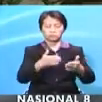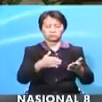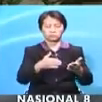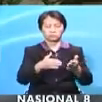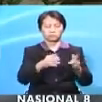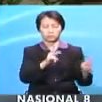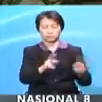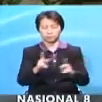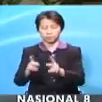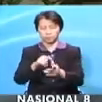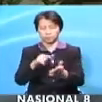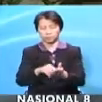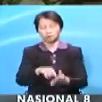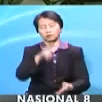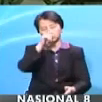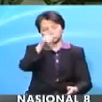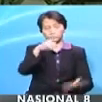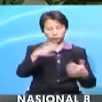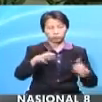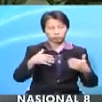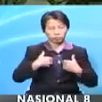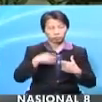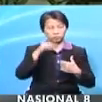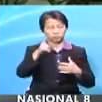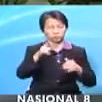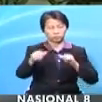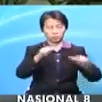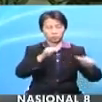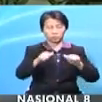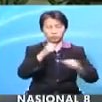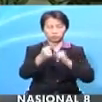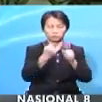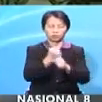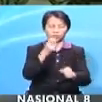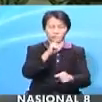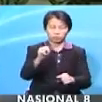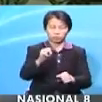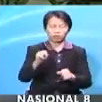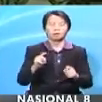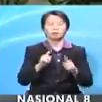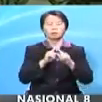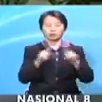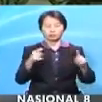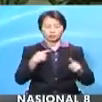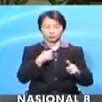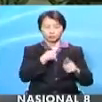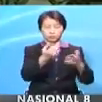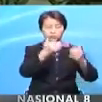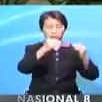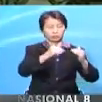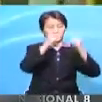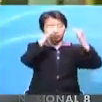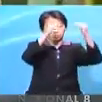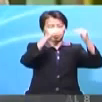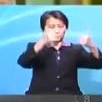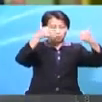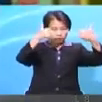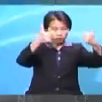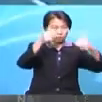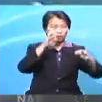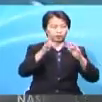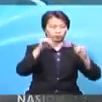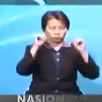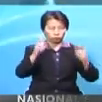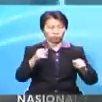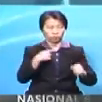satu program dan activity tahunan tapi oleh karena kita melonjakkan lagi keseimbangan Jadi kalau boleh